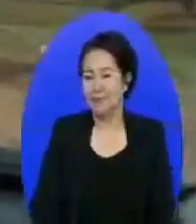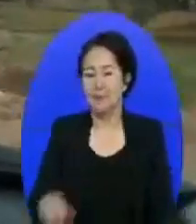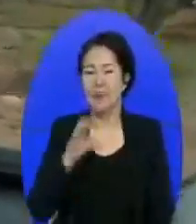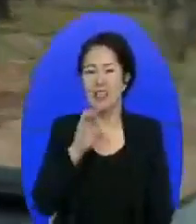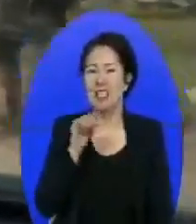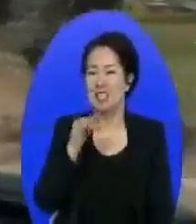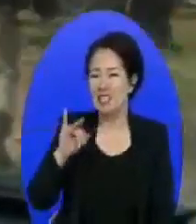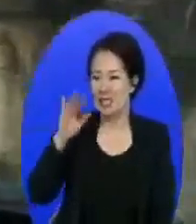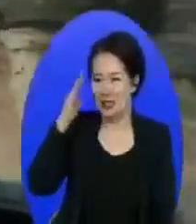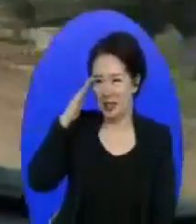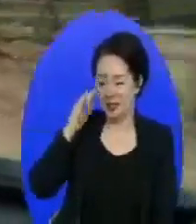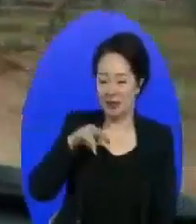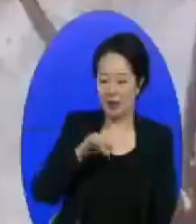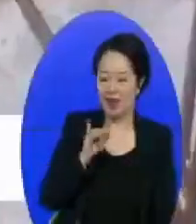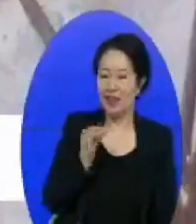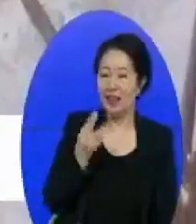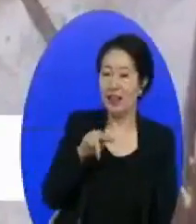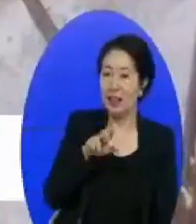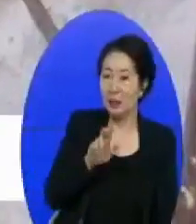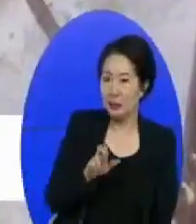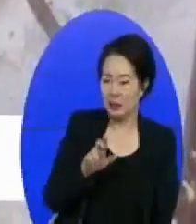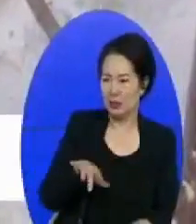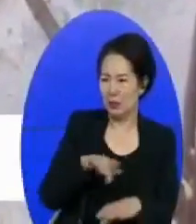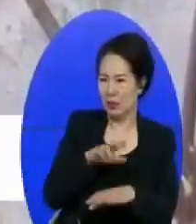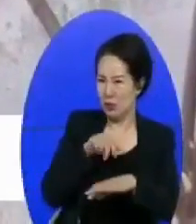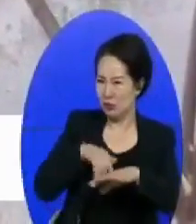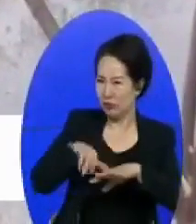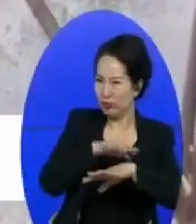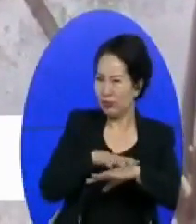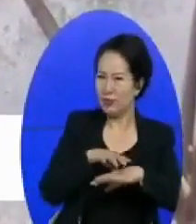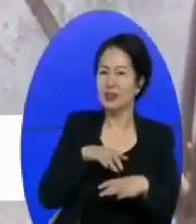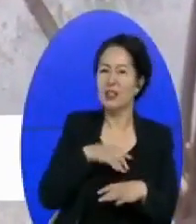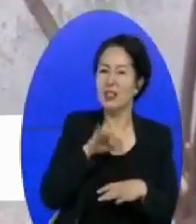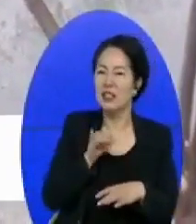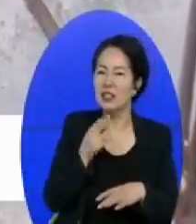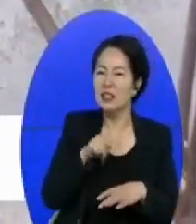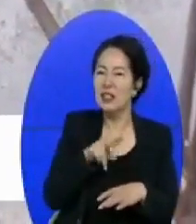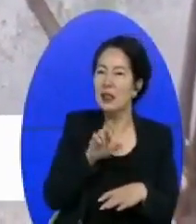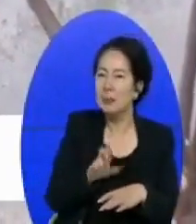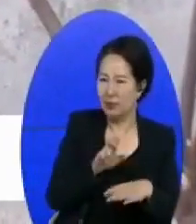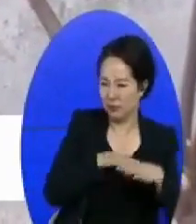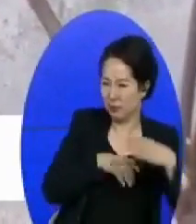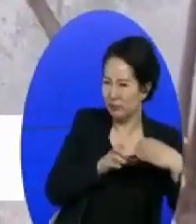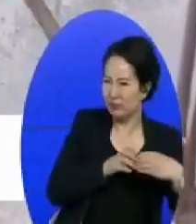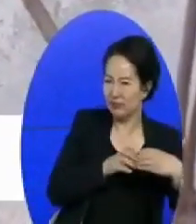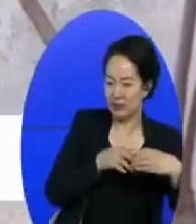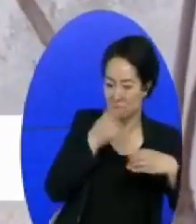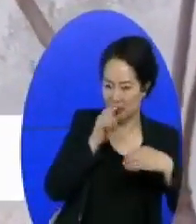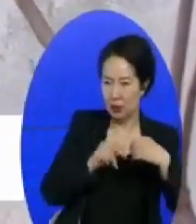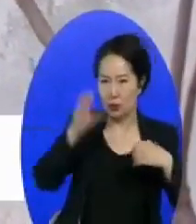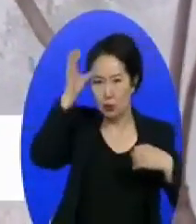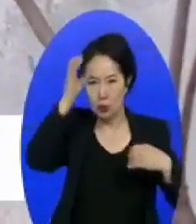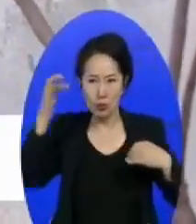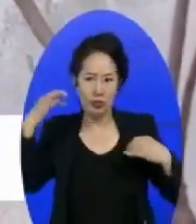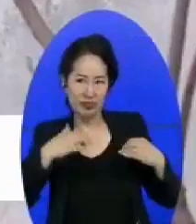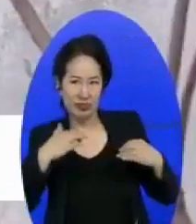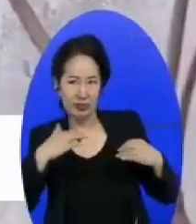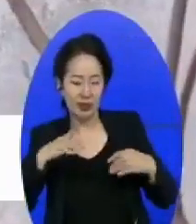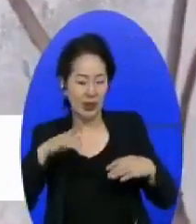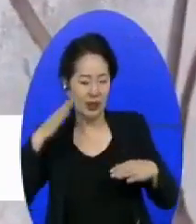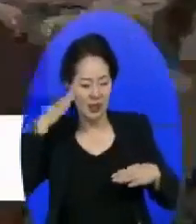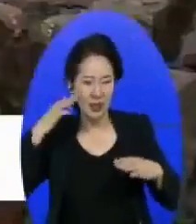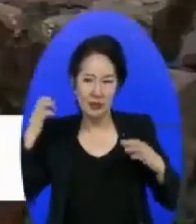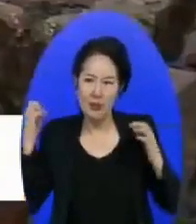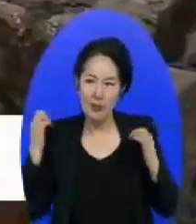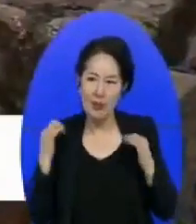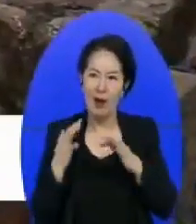Сирийн арми Идлиб мужийн стратегийн чухал байршилтай Саракеп хотод хяналтаа тогтоосон. Харин Турк улс тус бүсэд хуурай замын олон мянган зэрэг